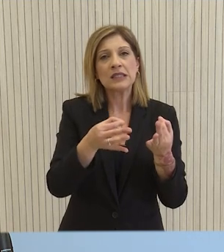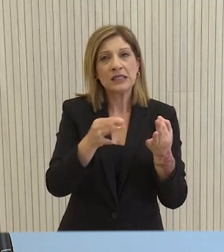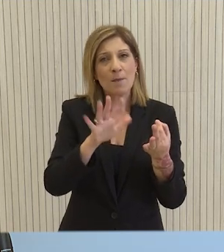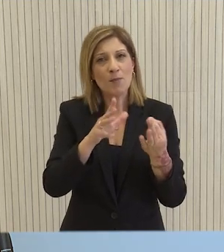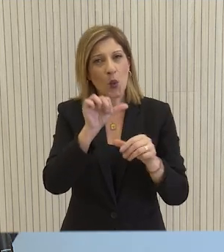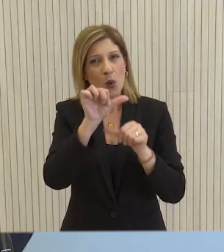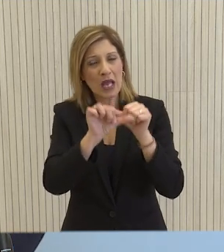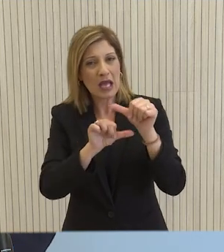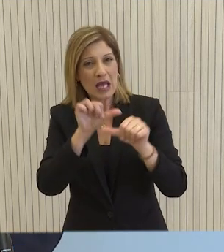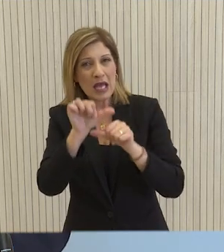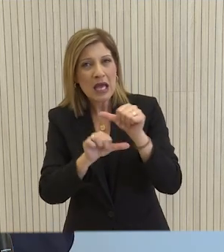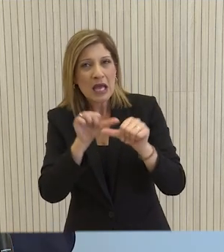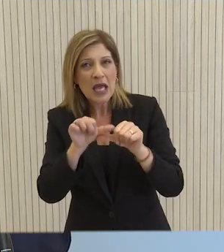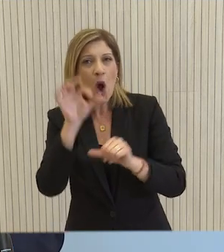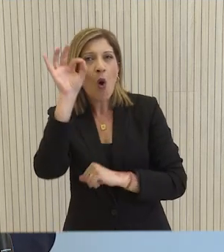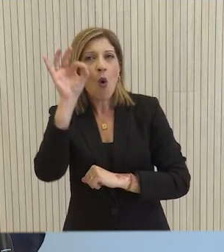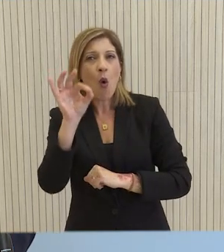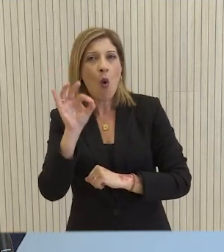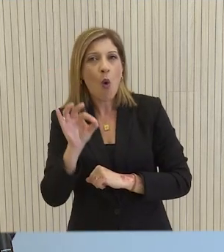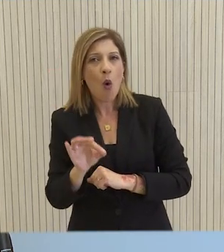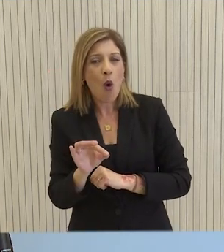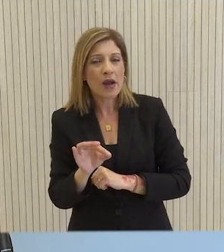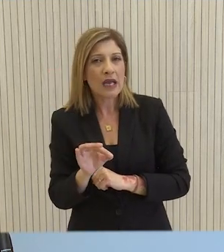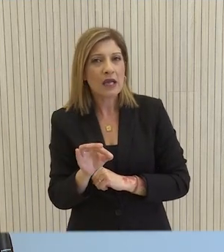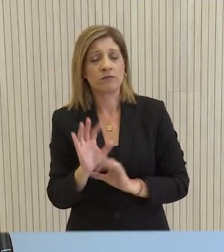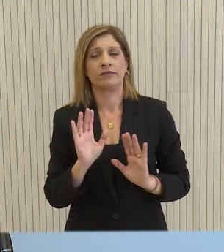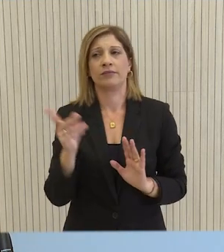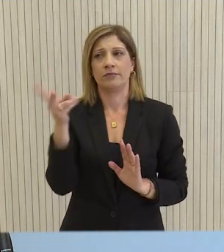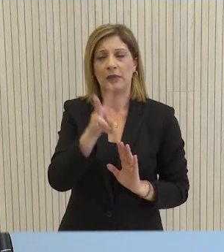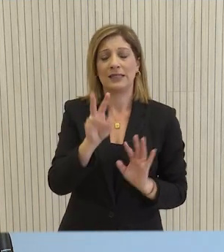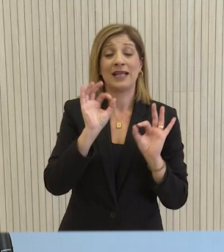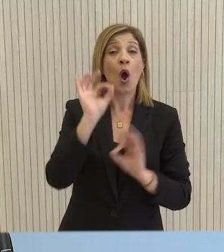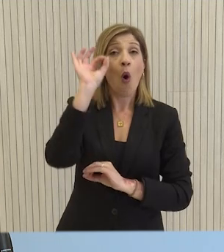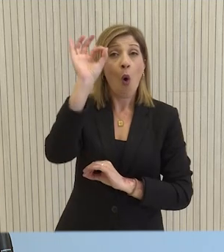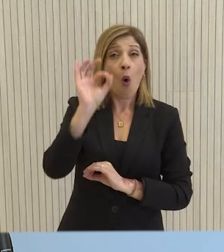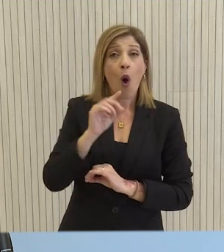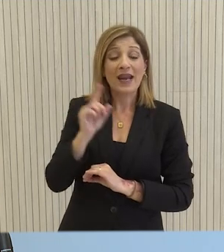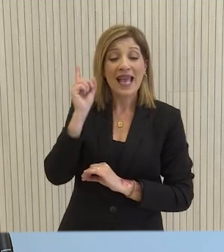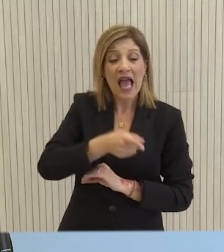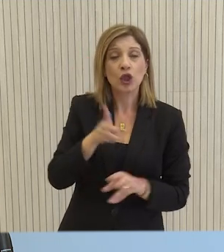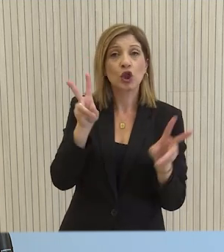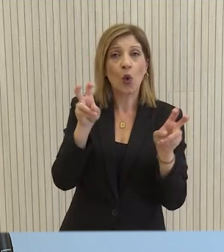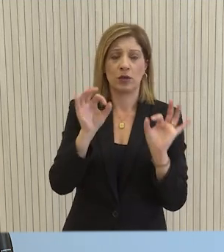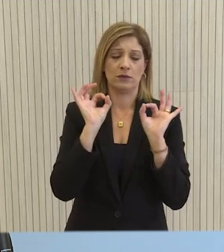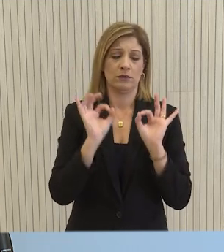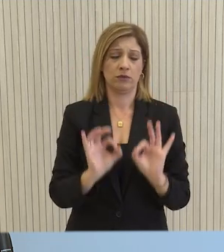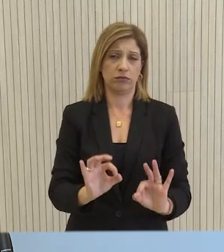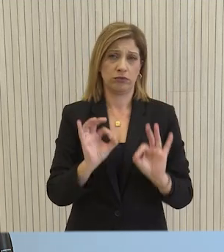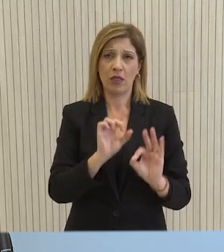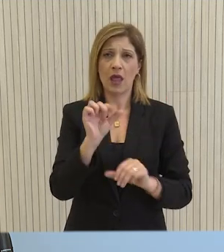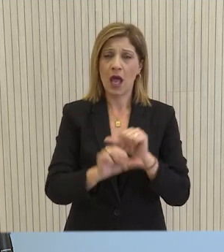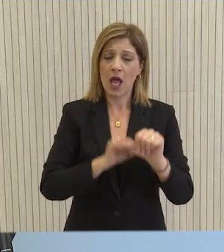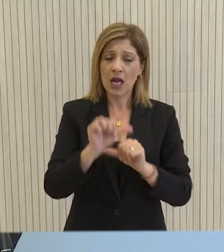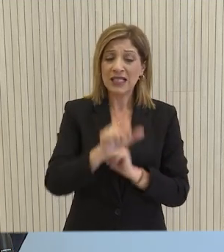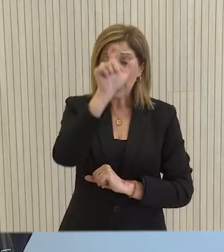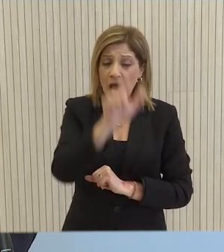ποιοι θα είναι οι όροι? Οι όροι εντολής είναι συγκεκριμένοι και οι όροι εντολής απορρέουν από τα ψηφίσματα του Συμβουλίου Ασφαλείας. Ο ίδιος, όπως έχουμε ξαναπεί, ο ίδιος ο